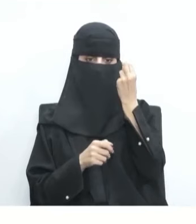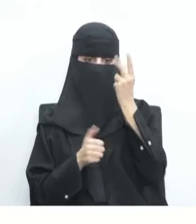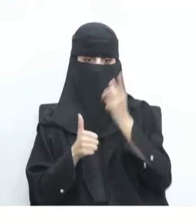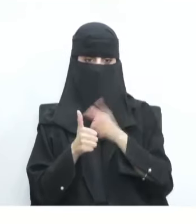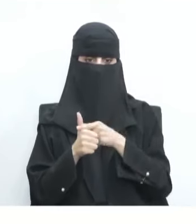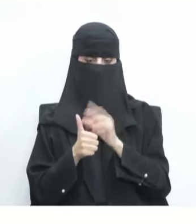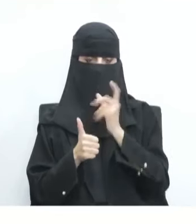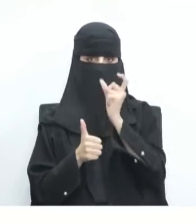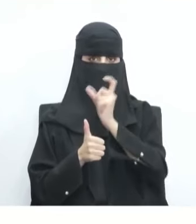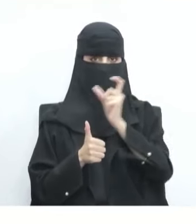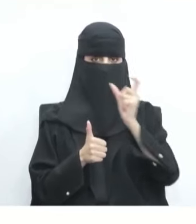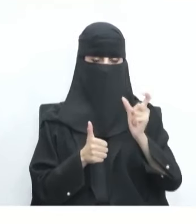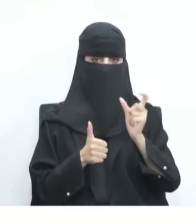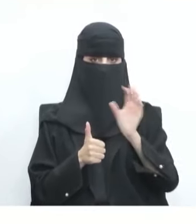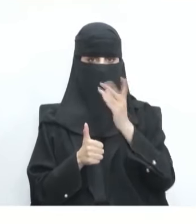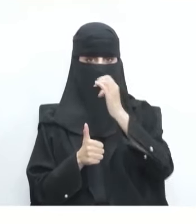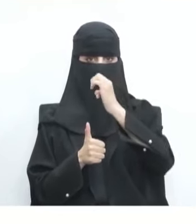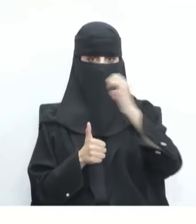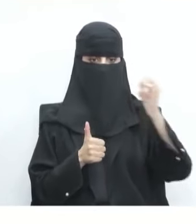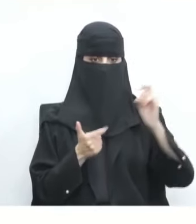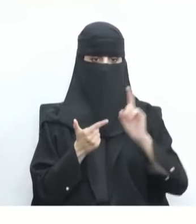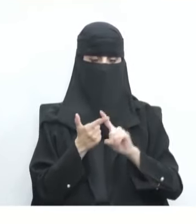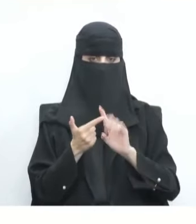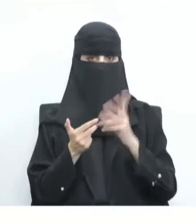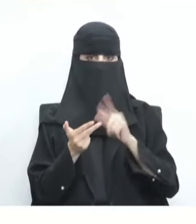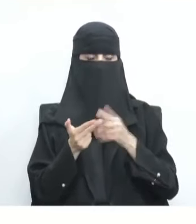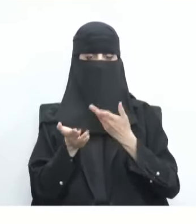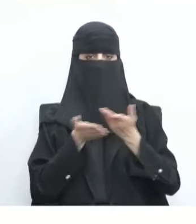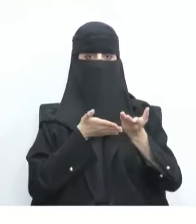الكلمات والجمل المناقشه